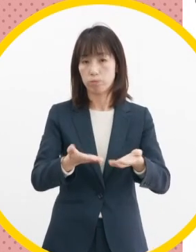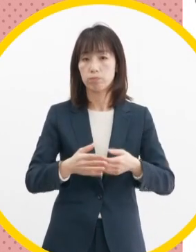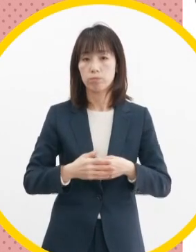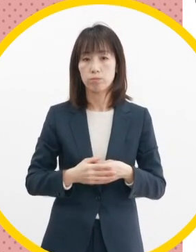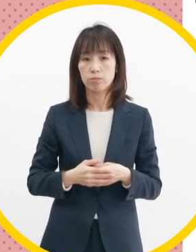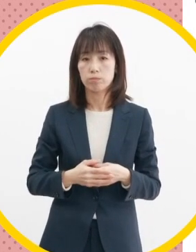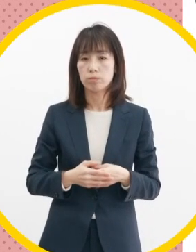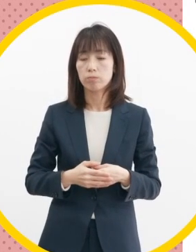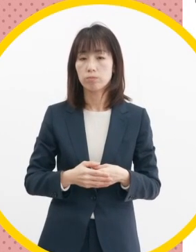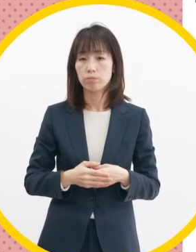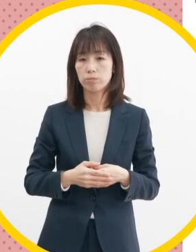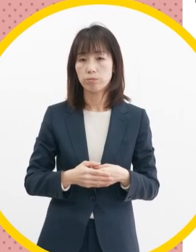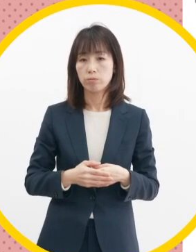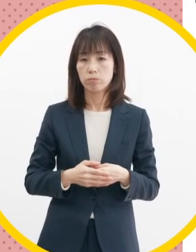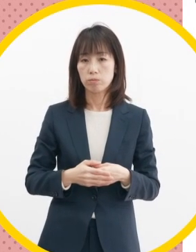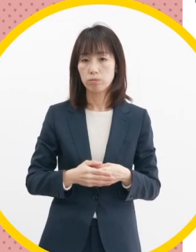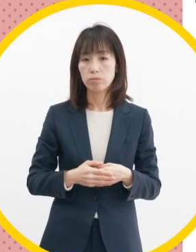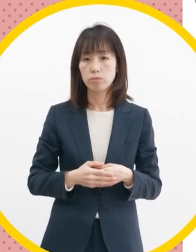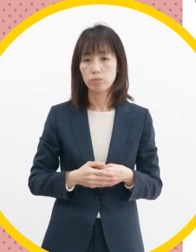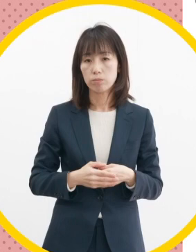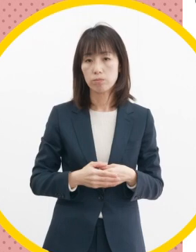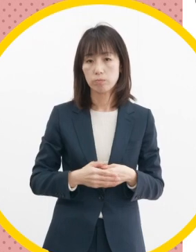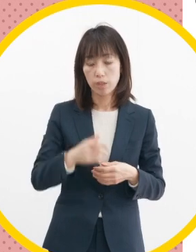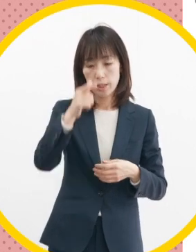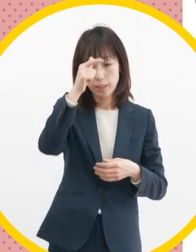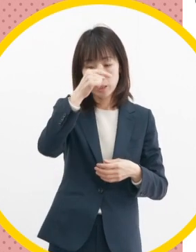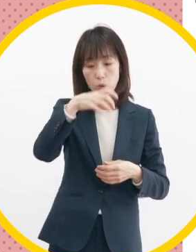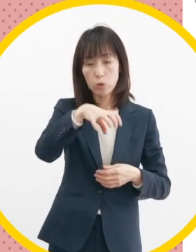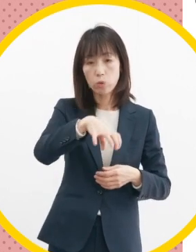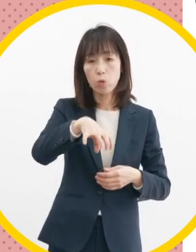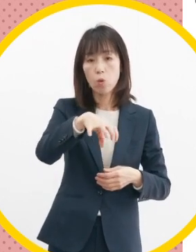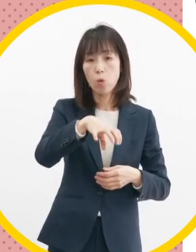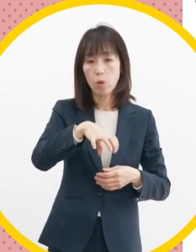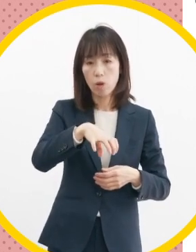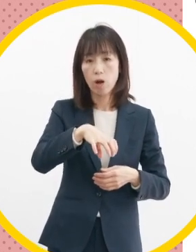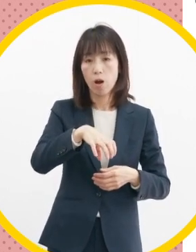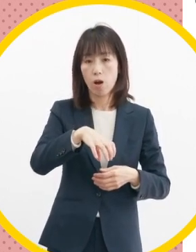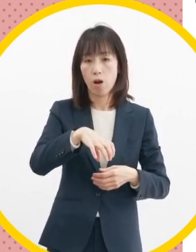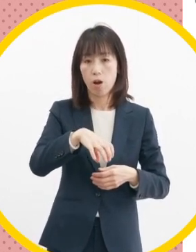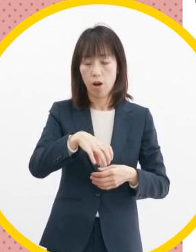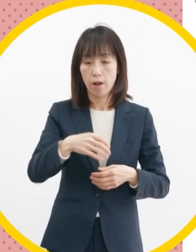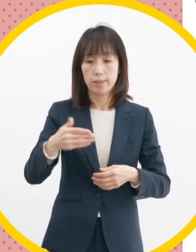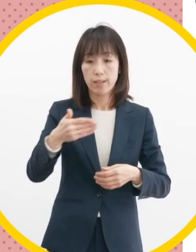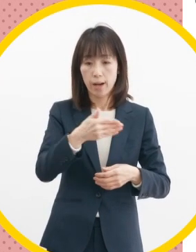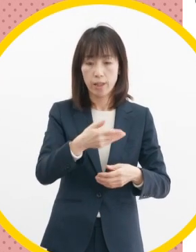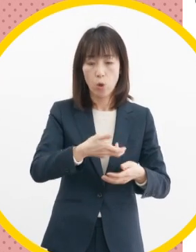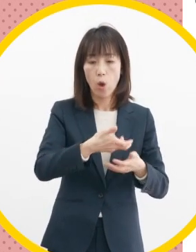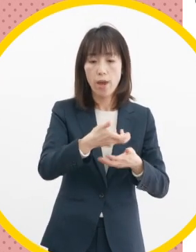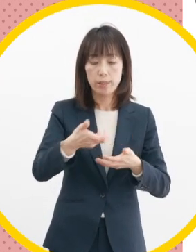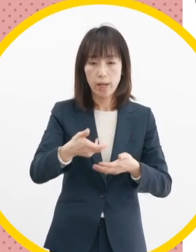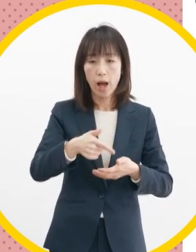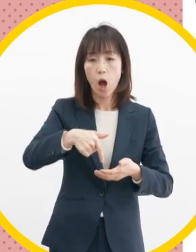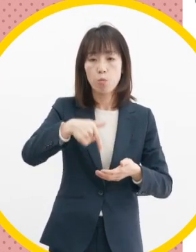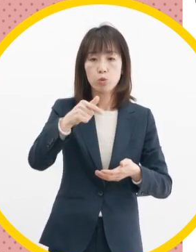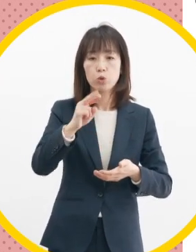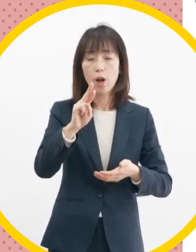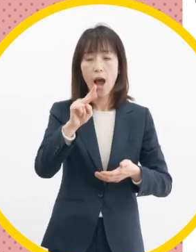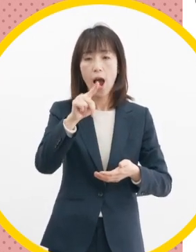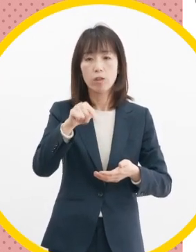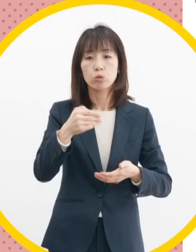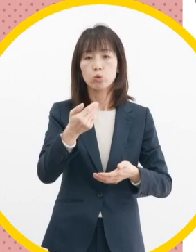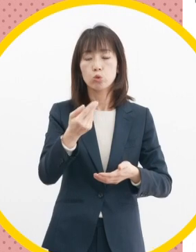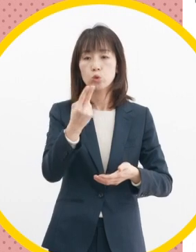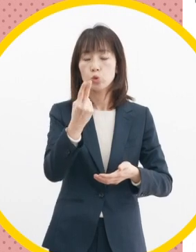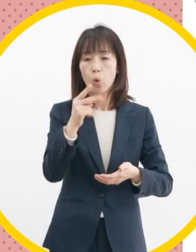このようになります。 おー、 おーすごい、 そんなまでわかんだ。 黄色くなっているところが、はい、魚の餌であるプランクトンが多い